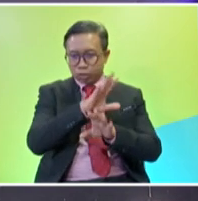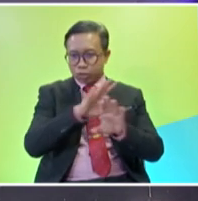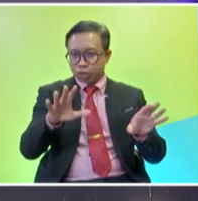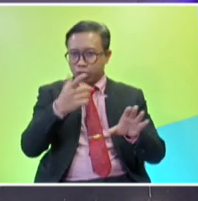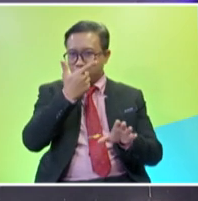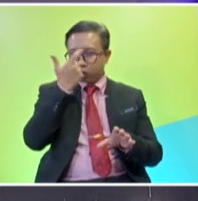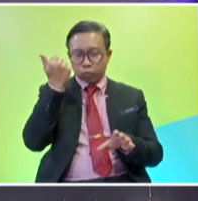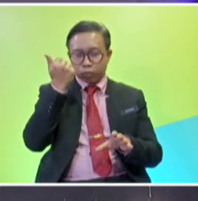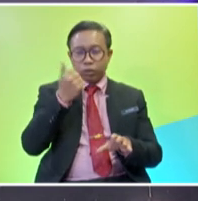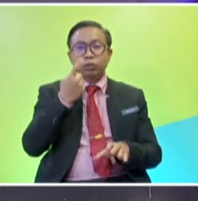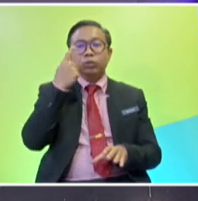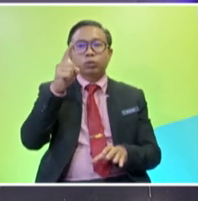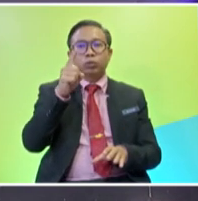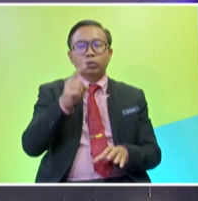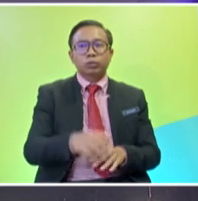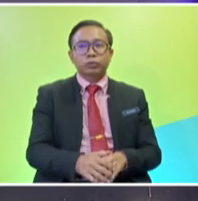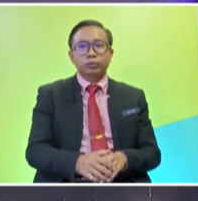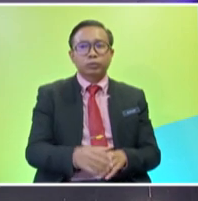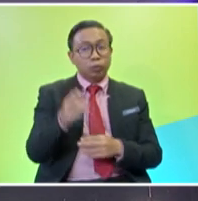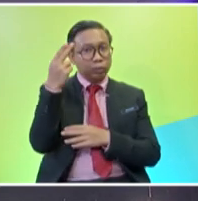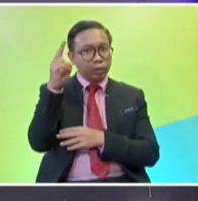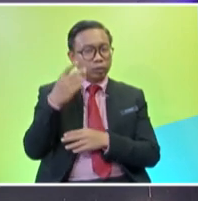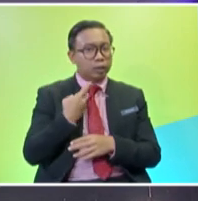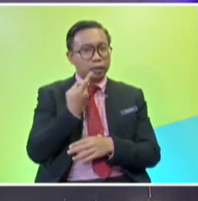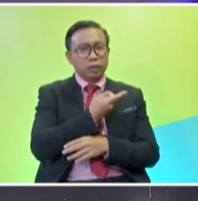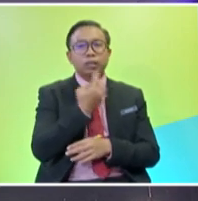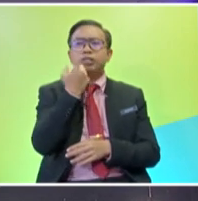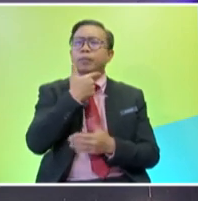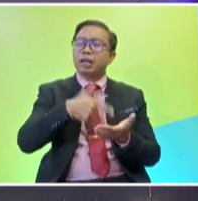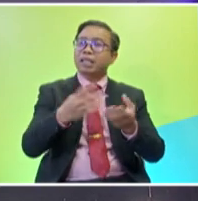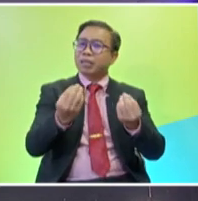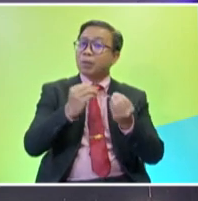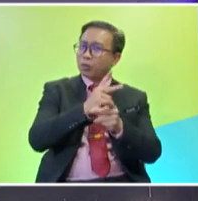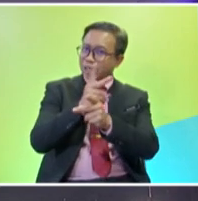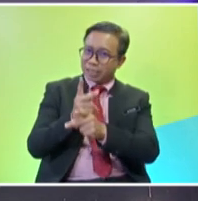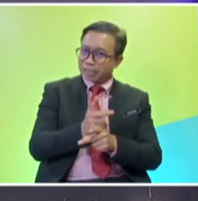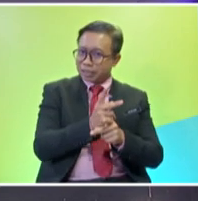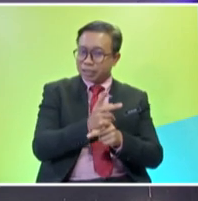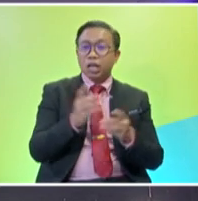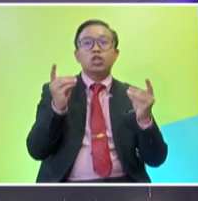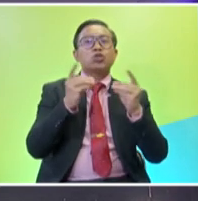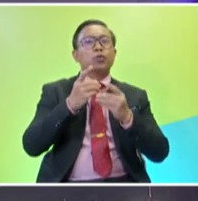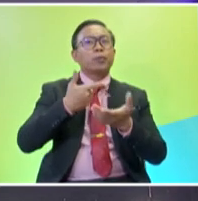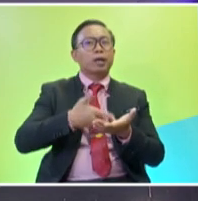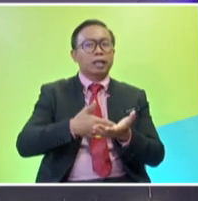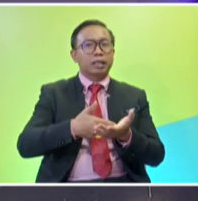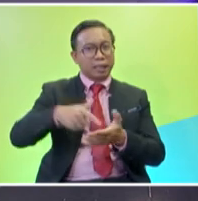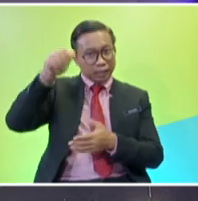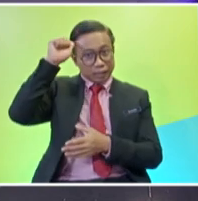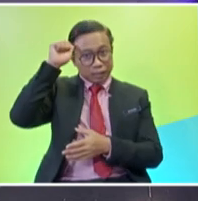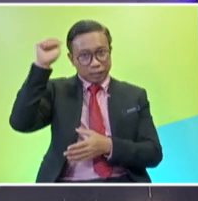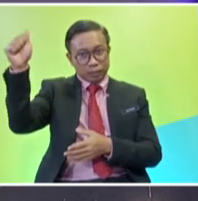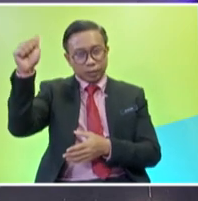untuk kita hargai hutang-hutan kita karena kalau bukan kita yang jaga siapa lagi baiklah di sini kita berjumpa lagi dengan itu Assalamualaikum